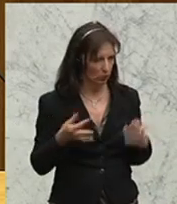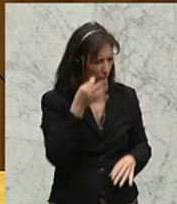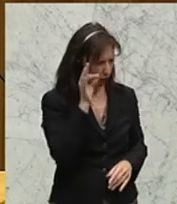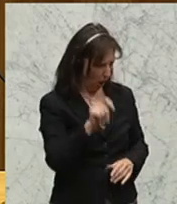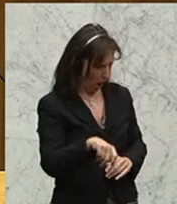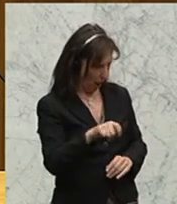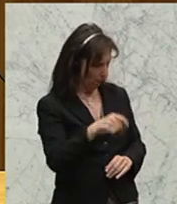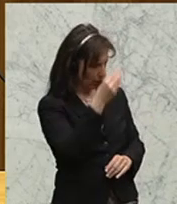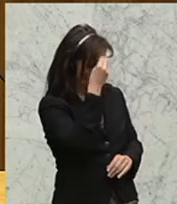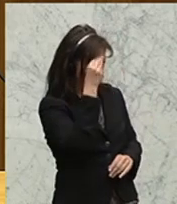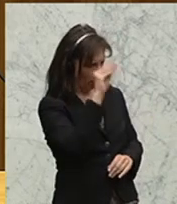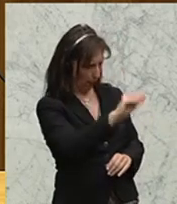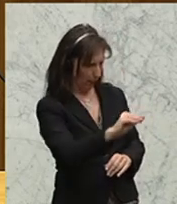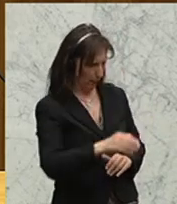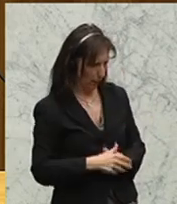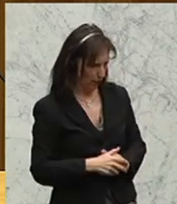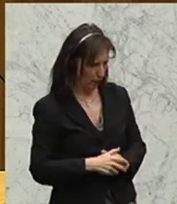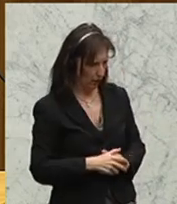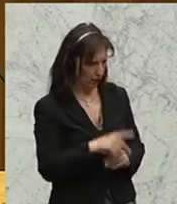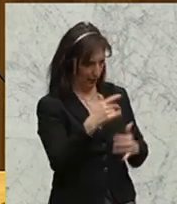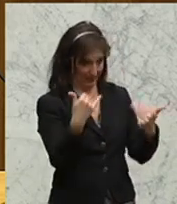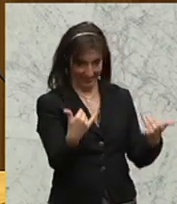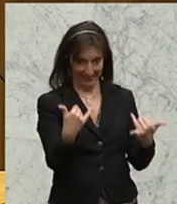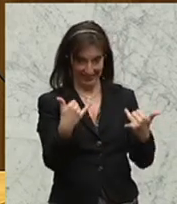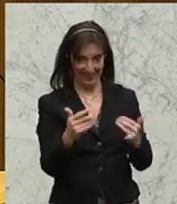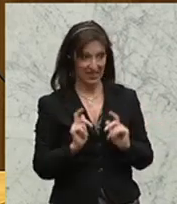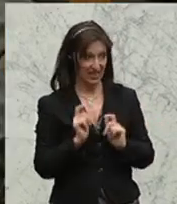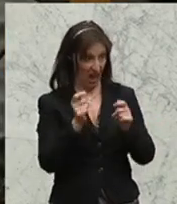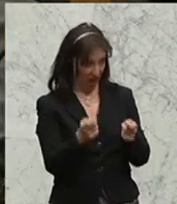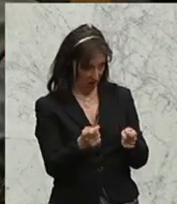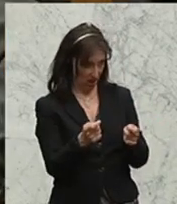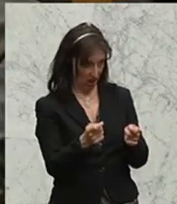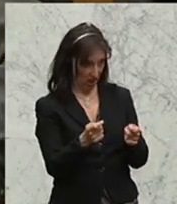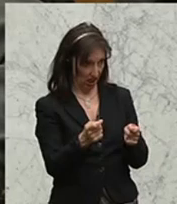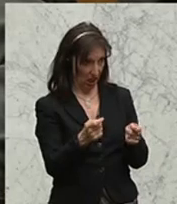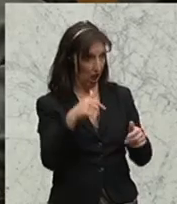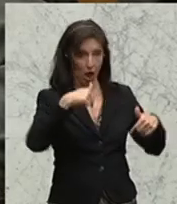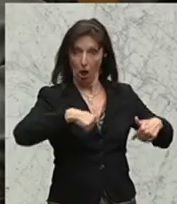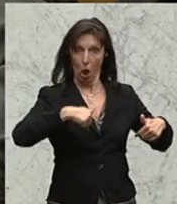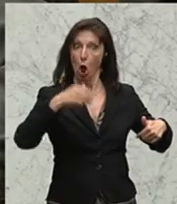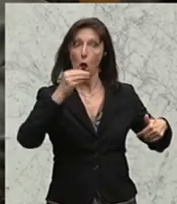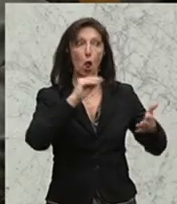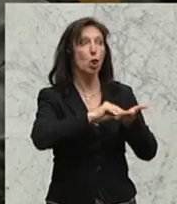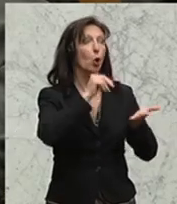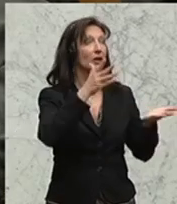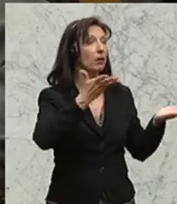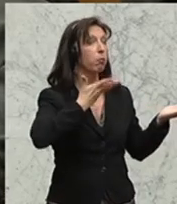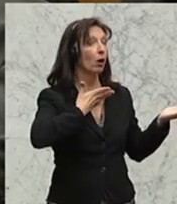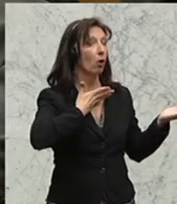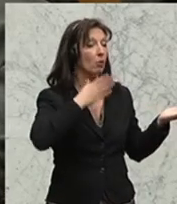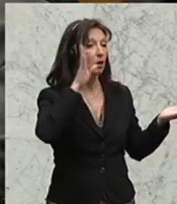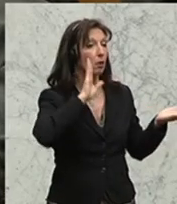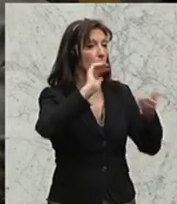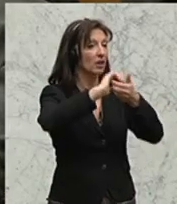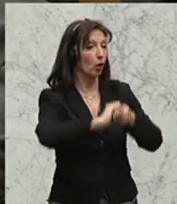hier klar. Darf ich Sie kurz unterbrechen? Der von Ihnen soeben vorgetragene Antrag liegt uns hier heroben noch nicht vor. Würde Ihr Club dann bitte